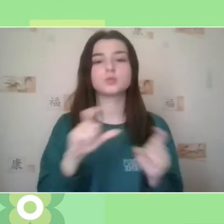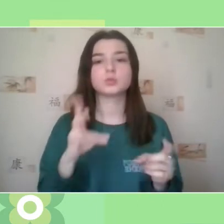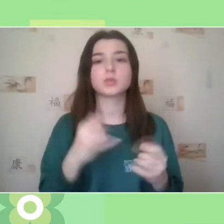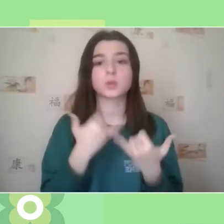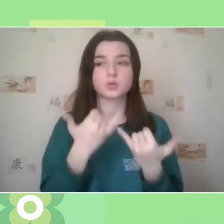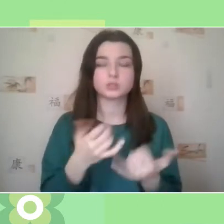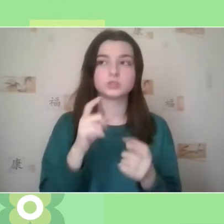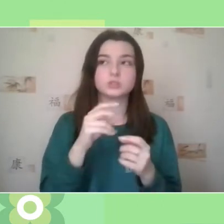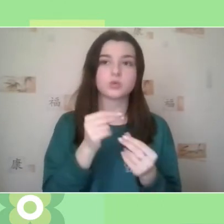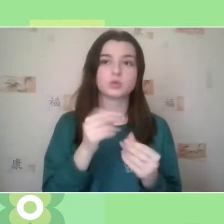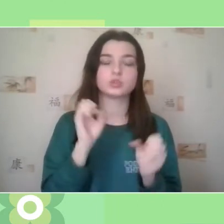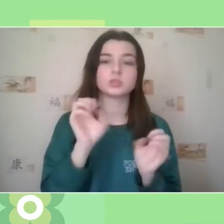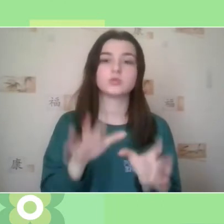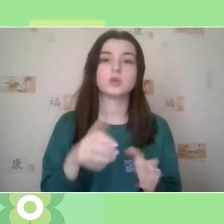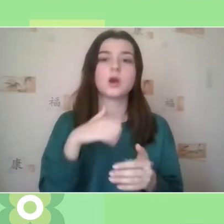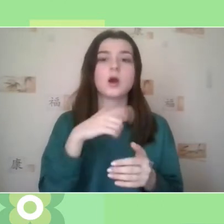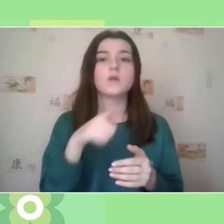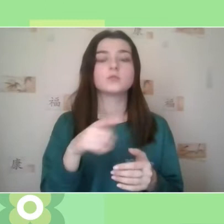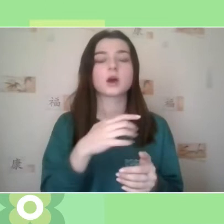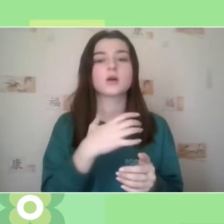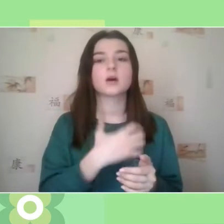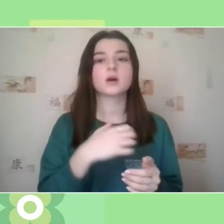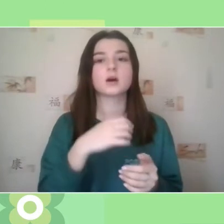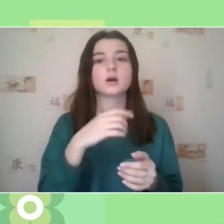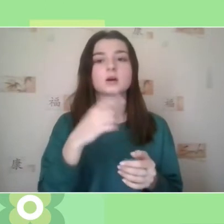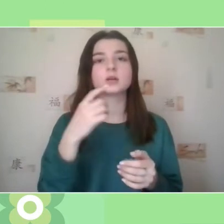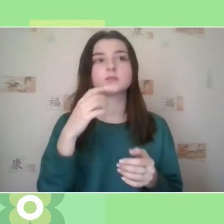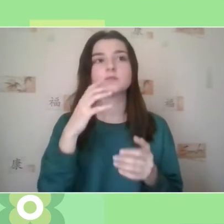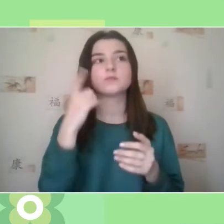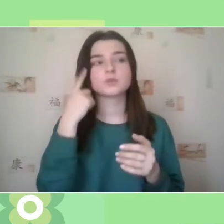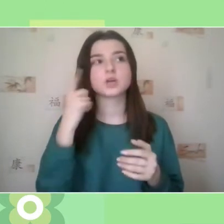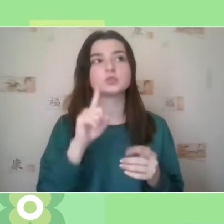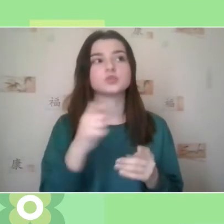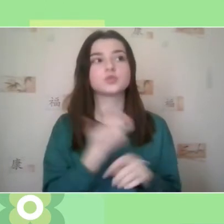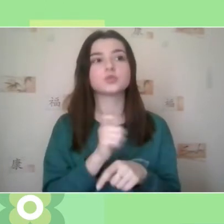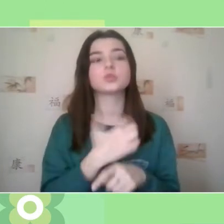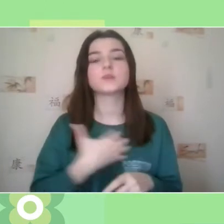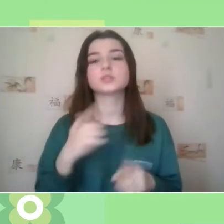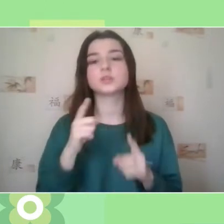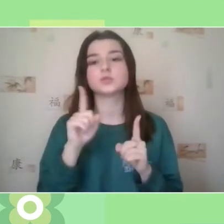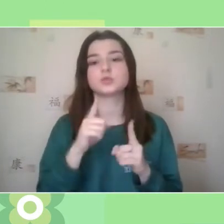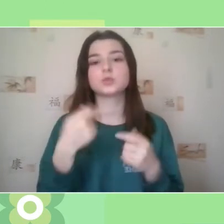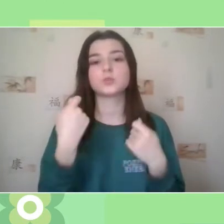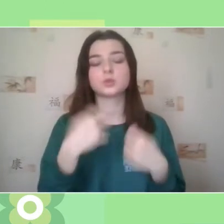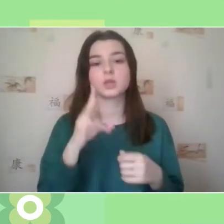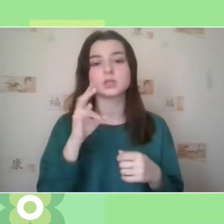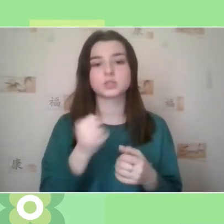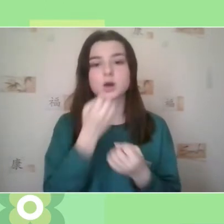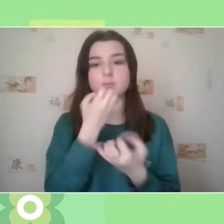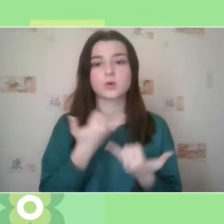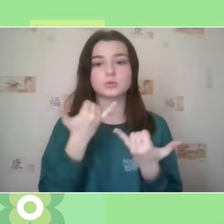гроші дають. Я вважаю, що дуже важливо те, що ти продаєш на благодійному аукціоні. Люди